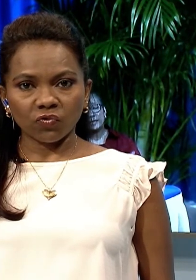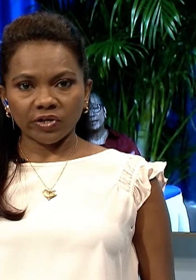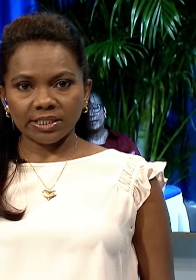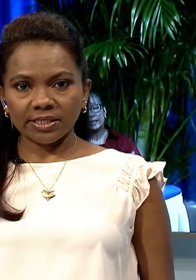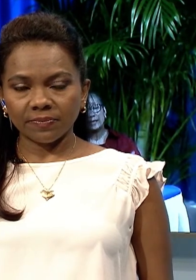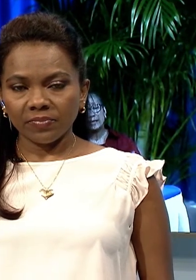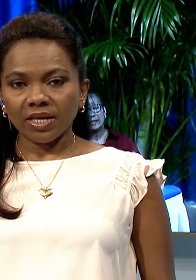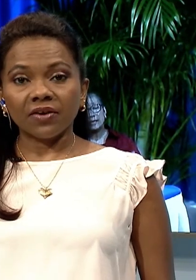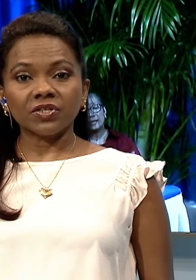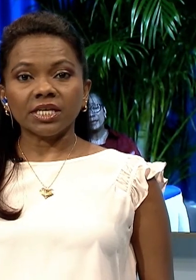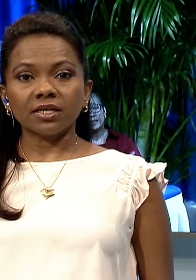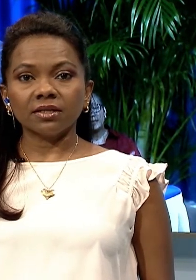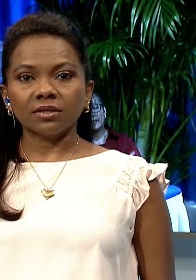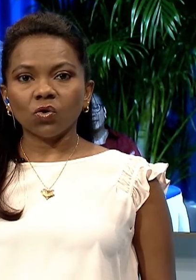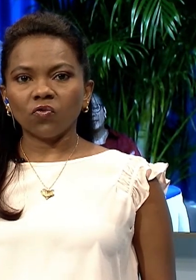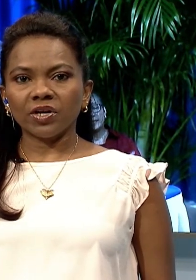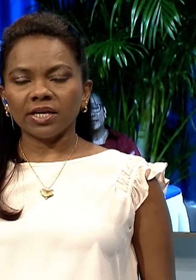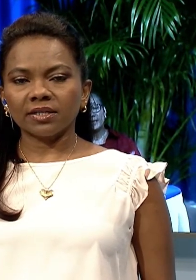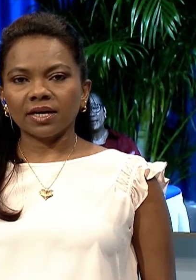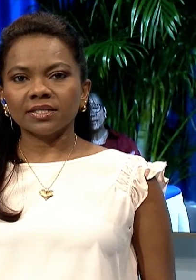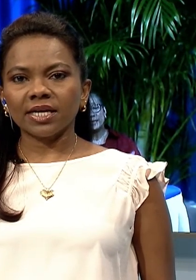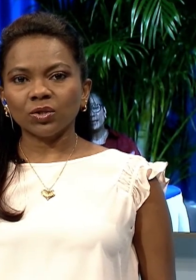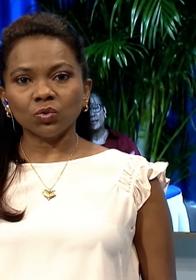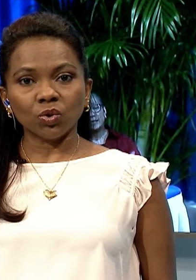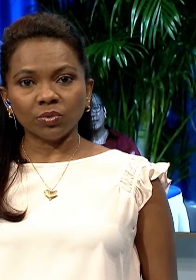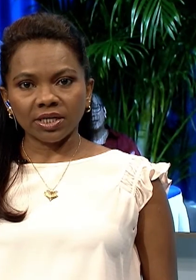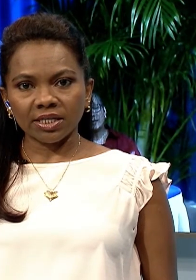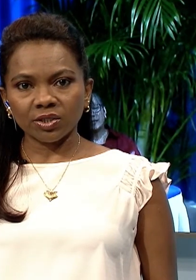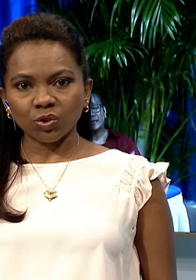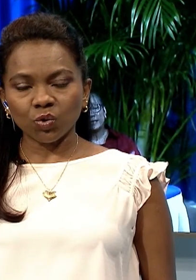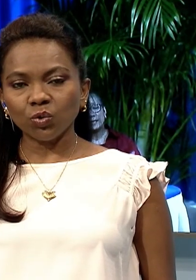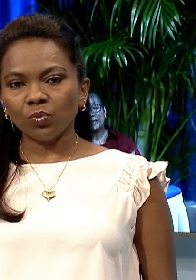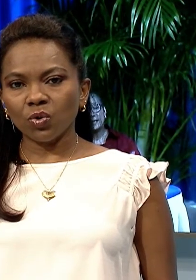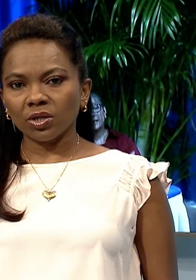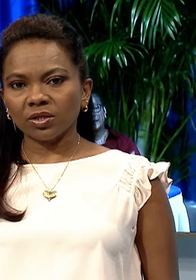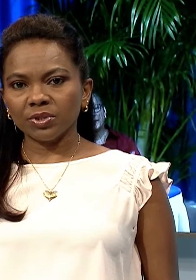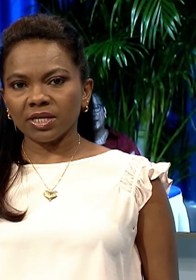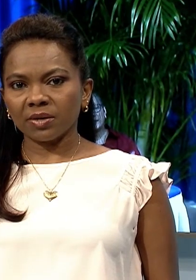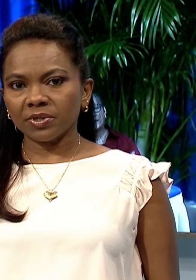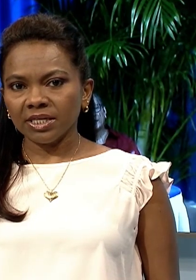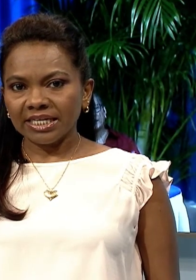de persconferentie. Hij verzekert dat de overheid er alles aan doet om de grenzen